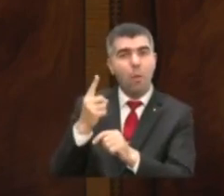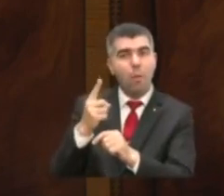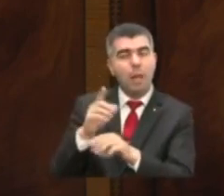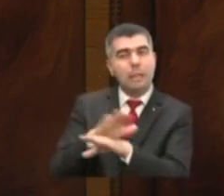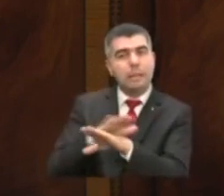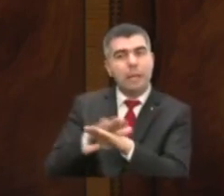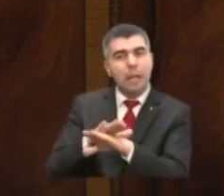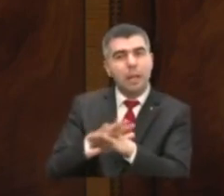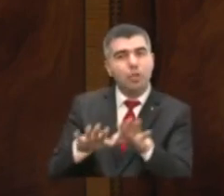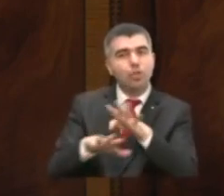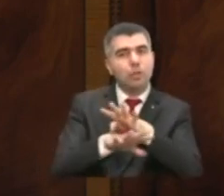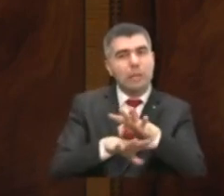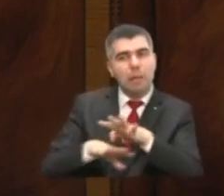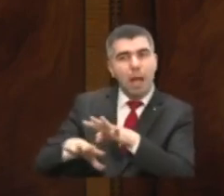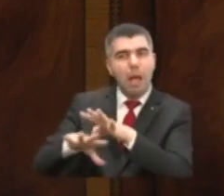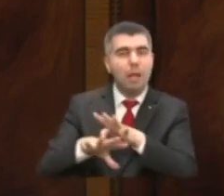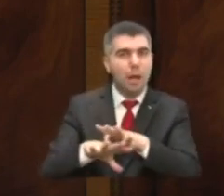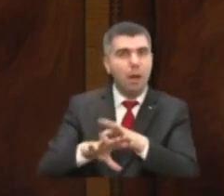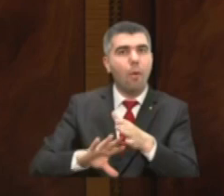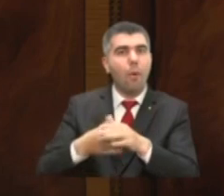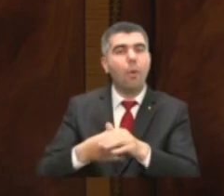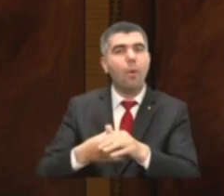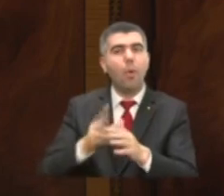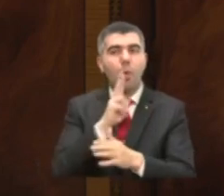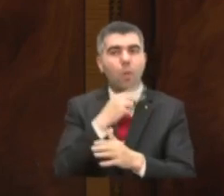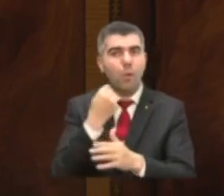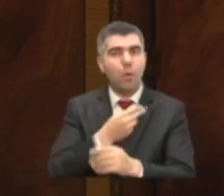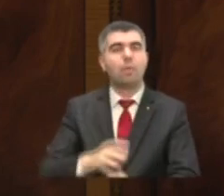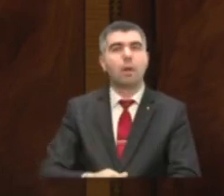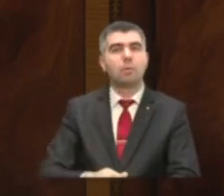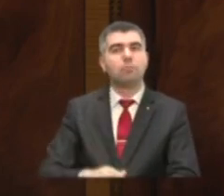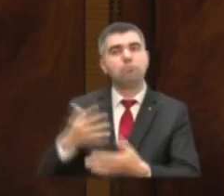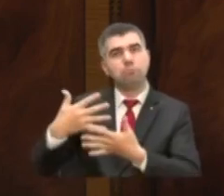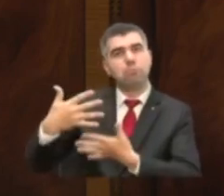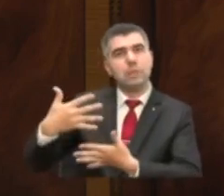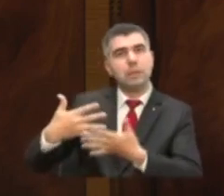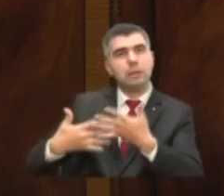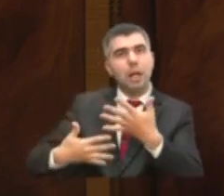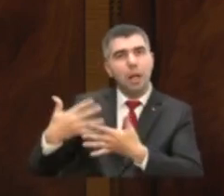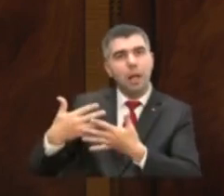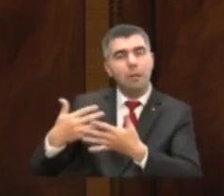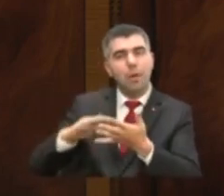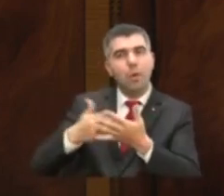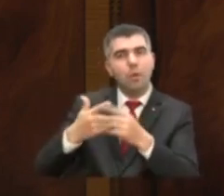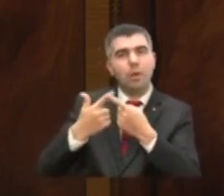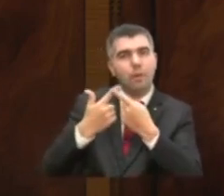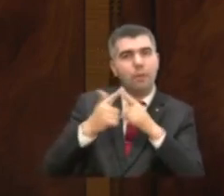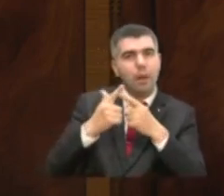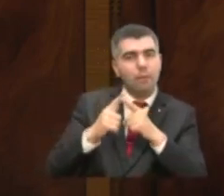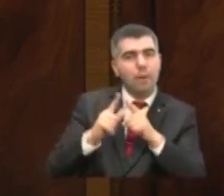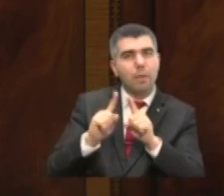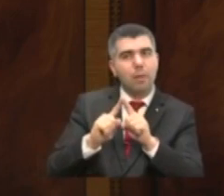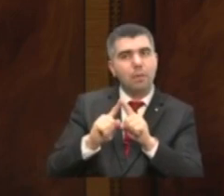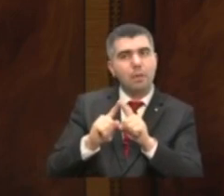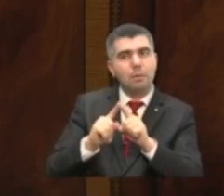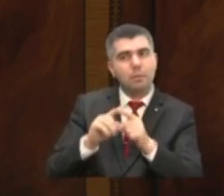بالسياسة الاجتماعية، السياسة الاجتماعية ديال الحكومة فيها عدد من العناصر كلها تسير في اتجاه توزيع